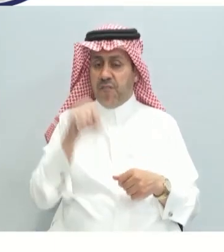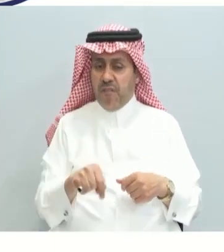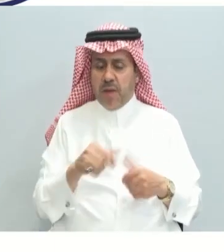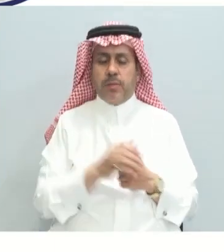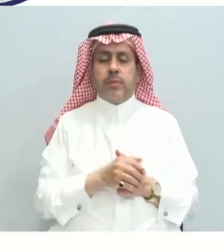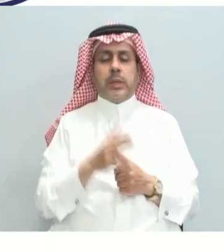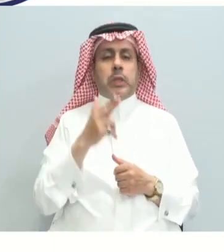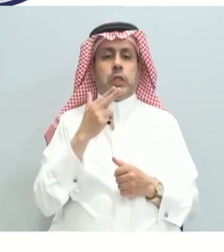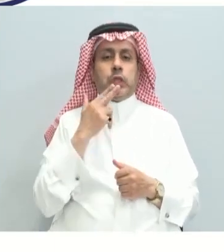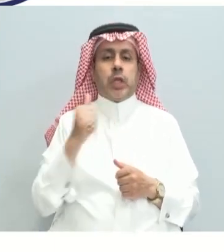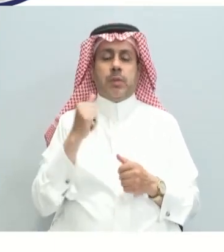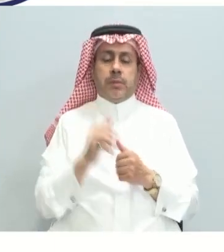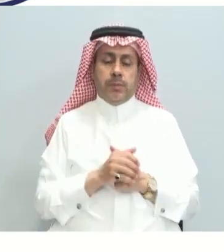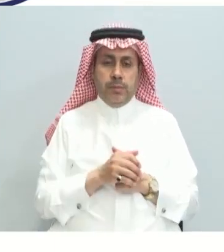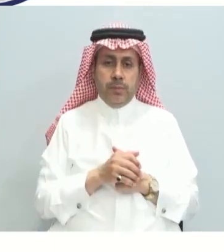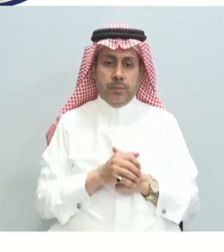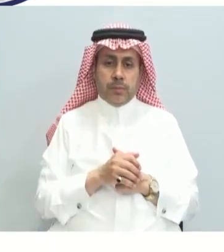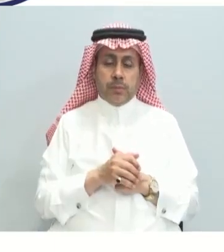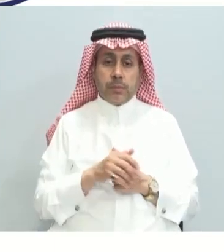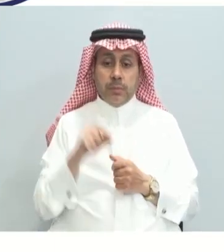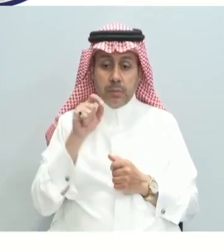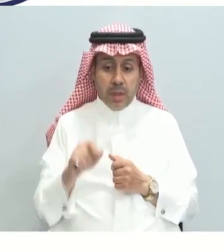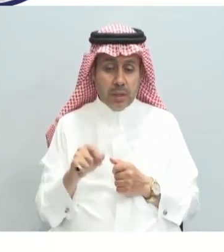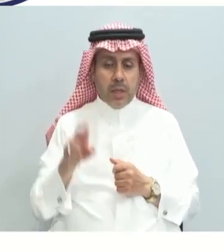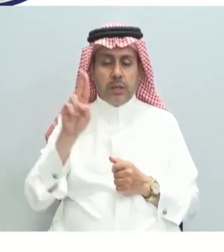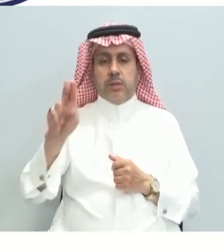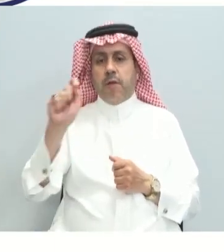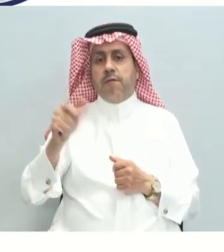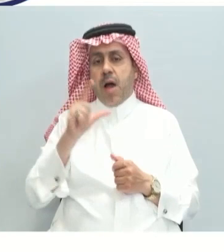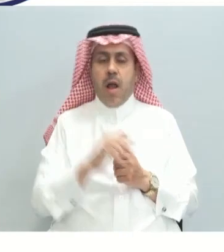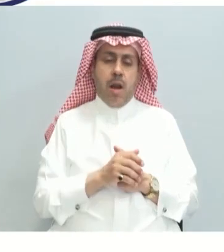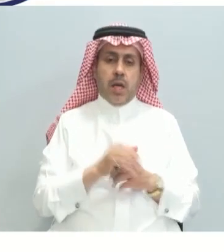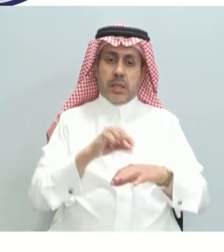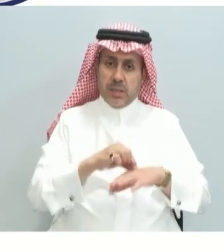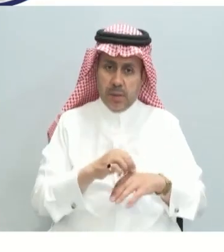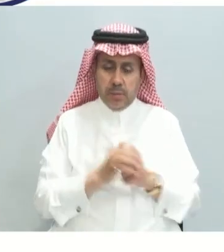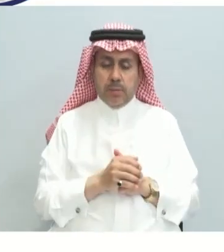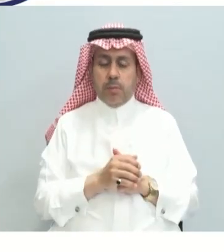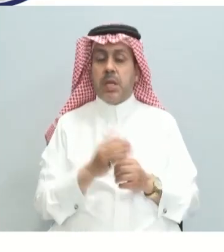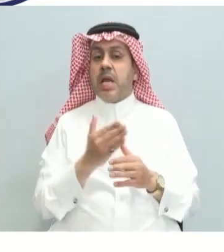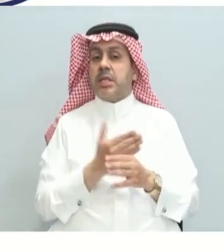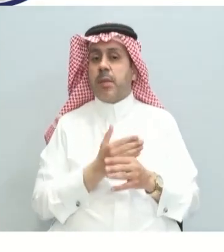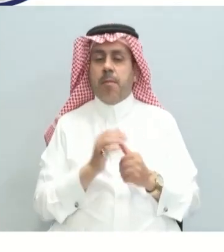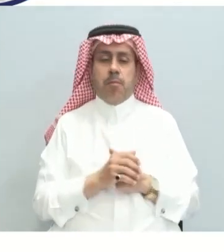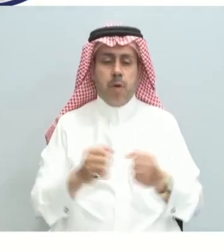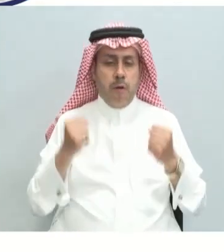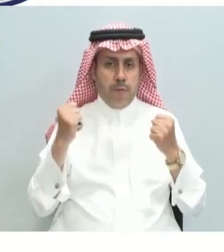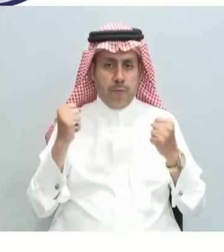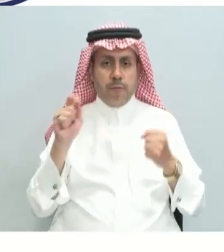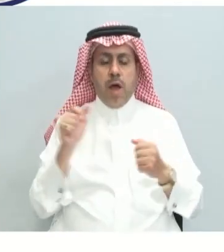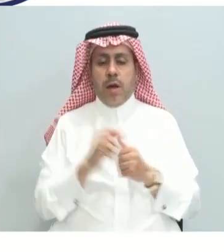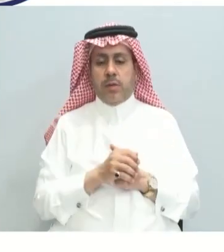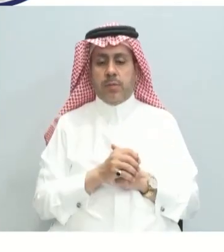الاسم الطيب حتى يتفائل الإنسان، تكون من أسباب الفعل.